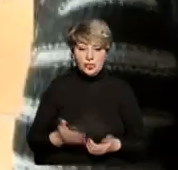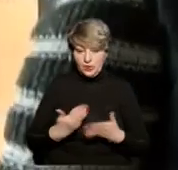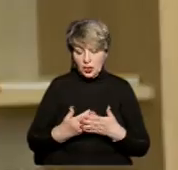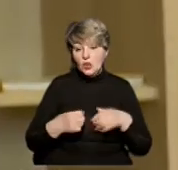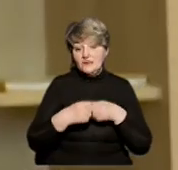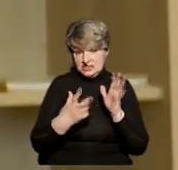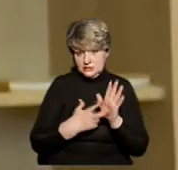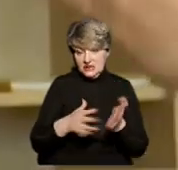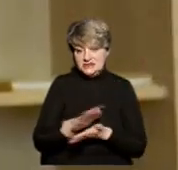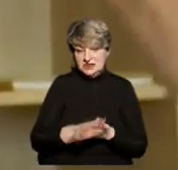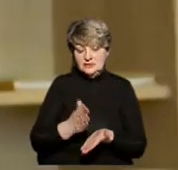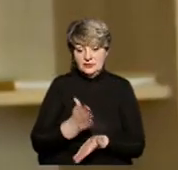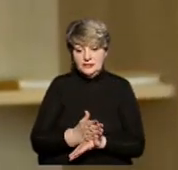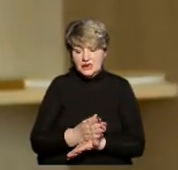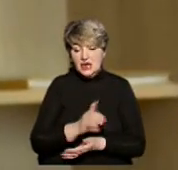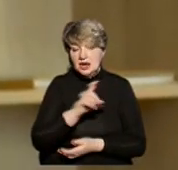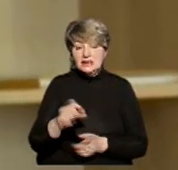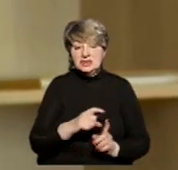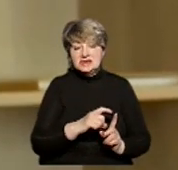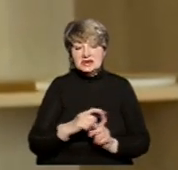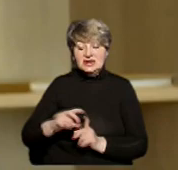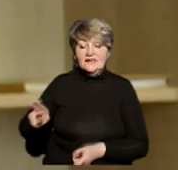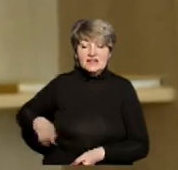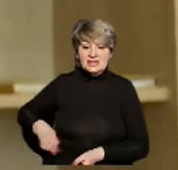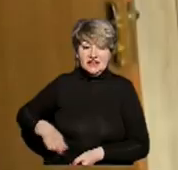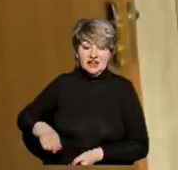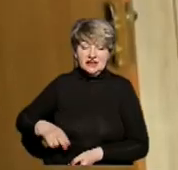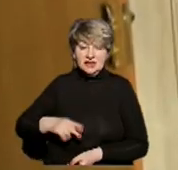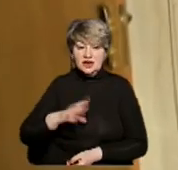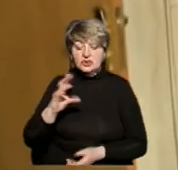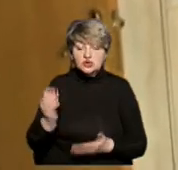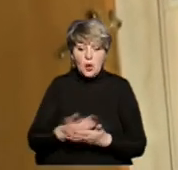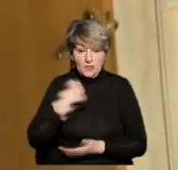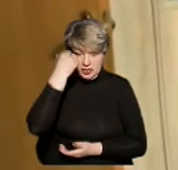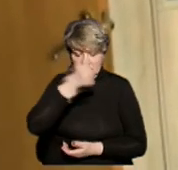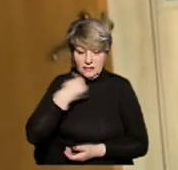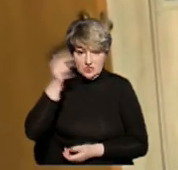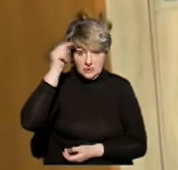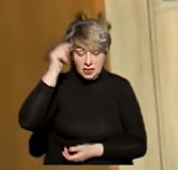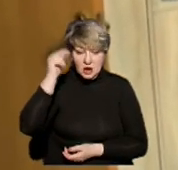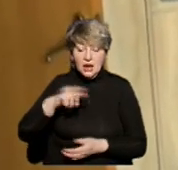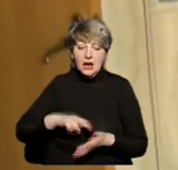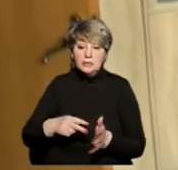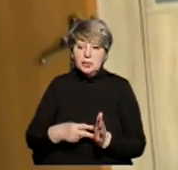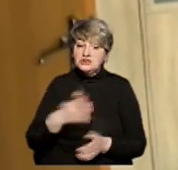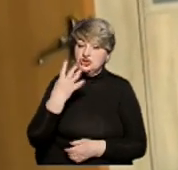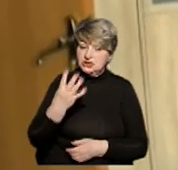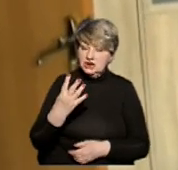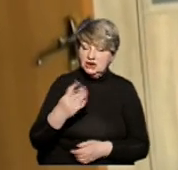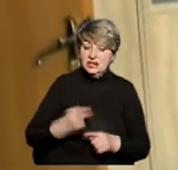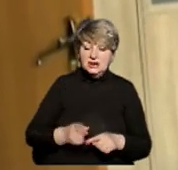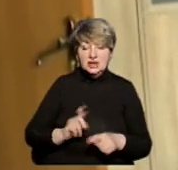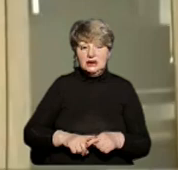17 заяв. Зі слів директора першої спеціалізованої школи Луцька Андрія Киці, на новий навчальний рік планують зарахувати 4 перших класи,